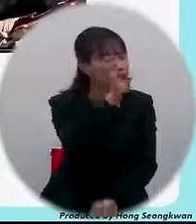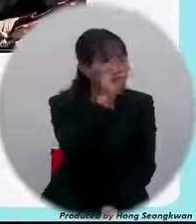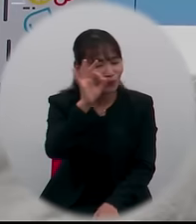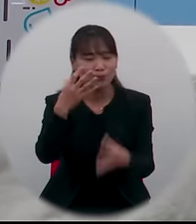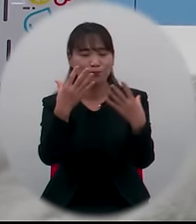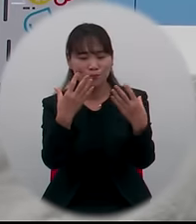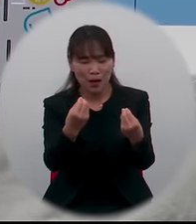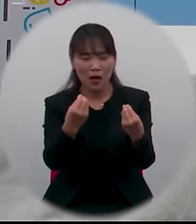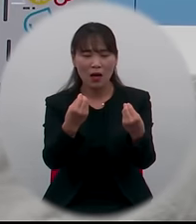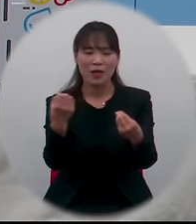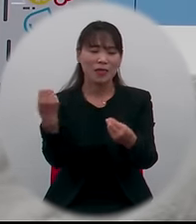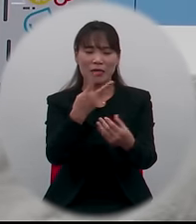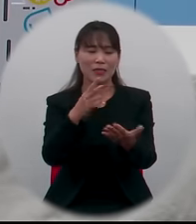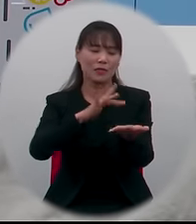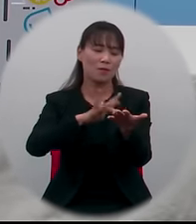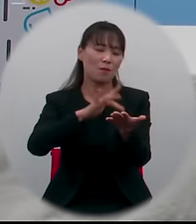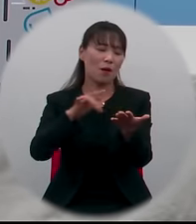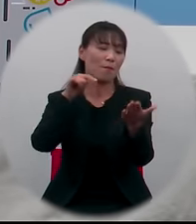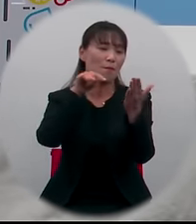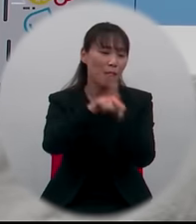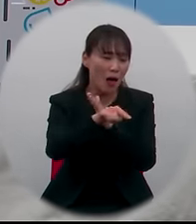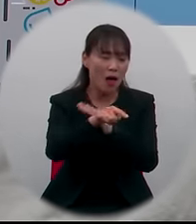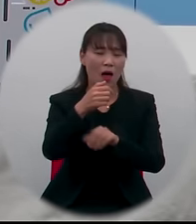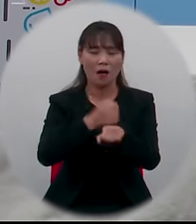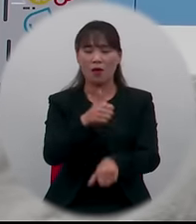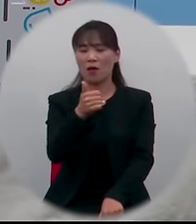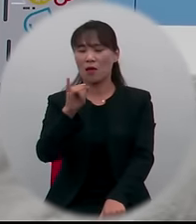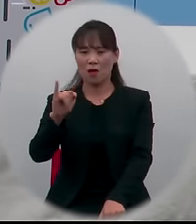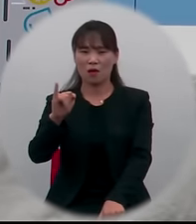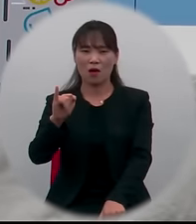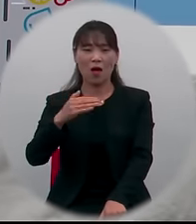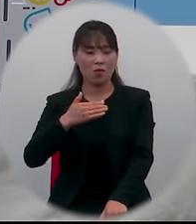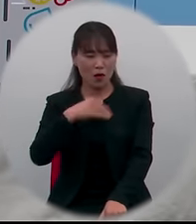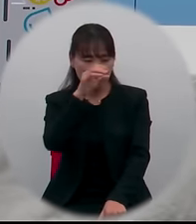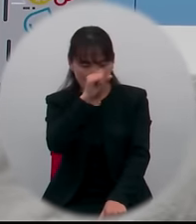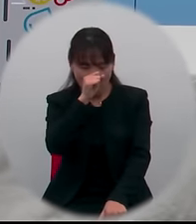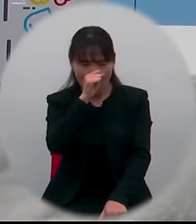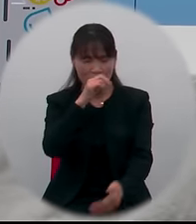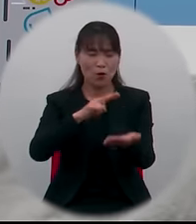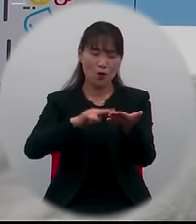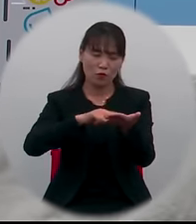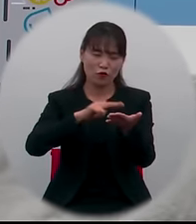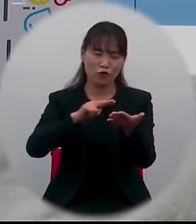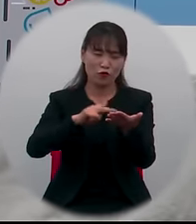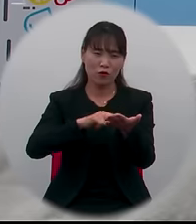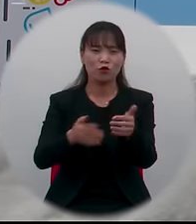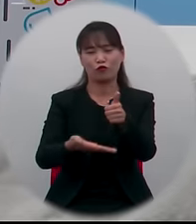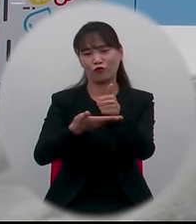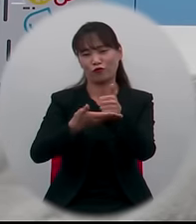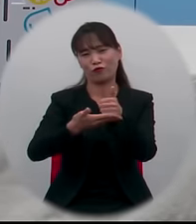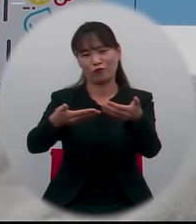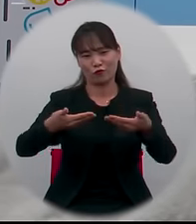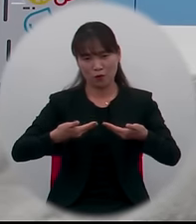나서 나왔다가 다시 들어가는 순간 인공지능이 얘가 어떠 웹툰을 좋아할지 다 선별해 가지고 추천 영상을